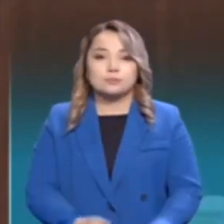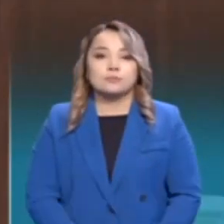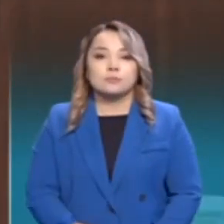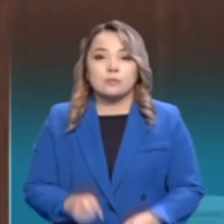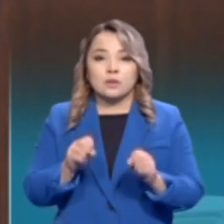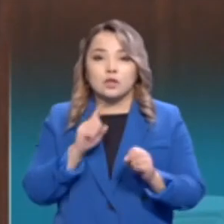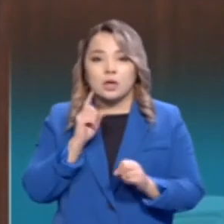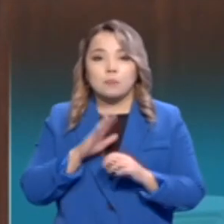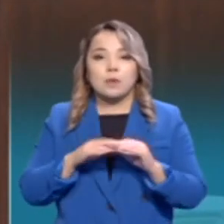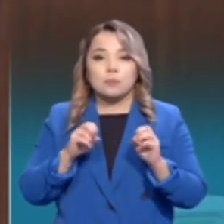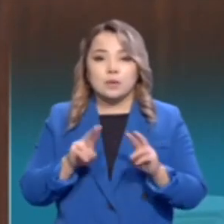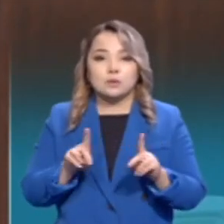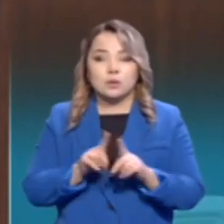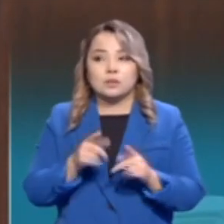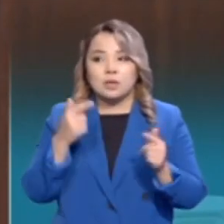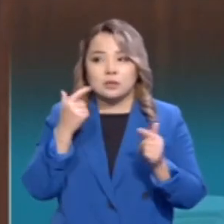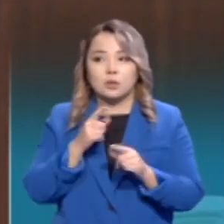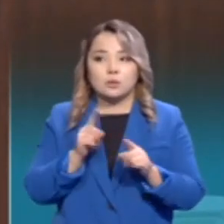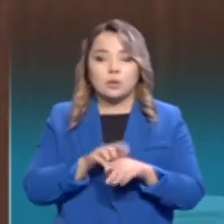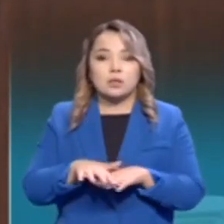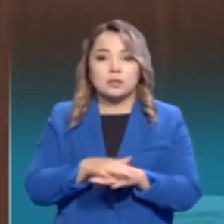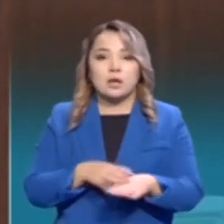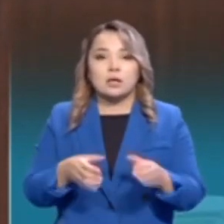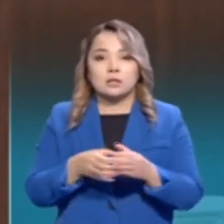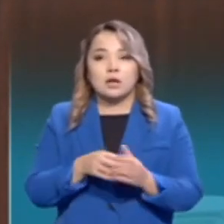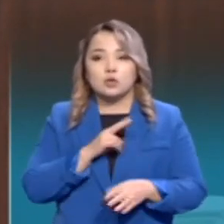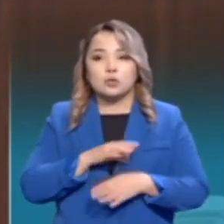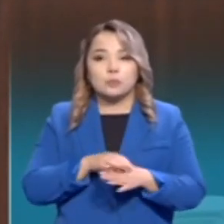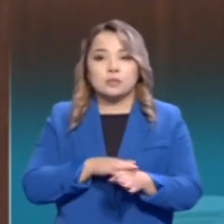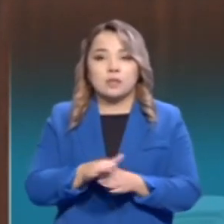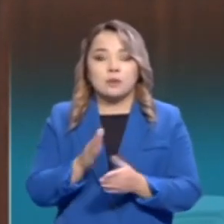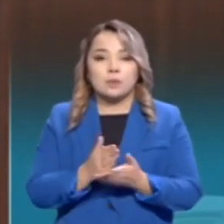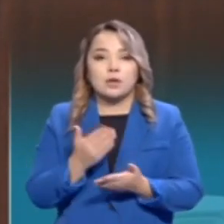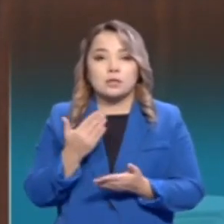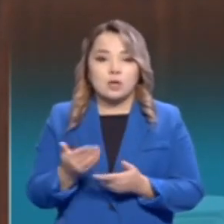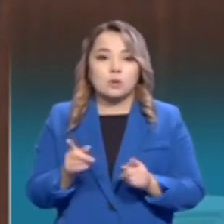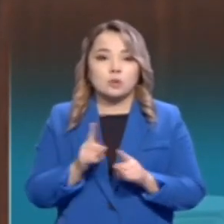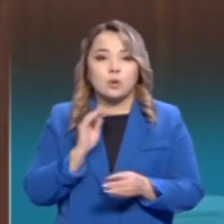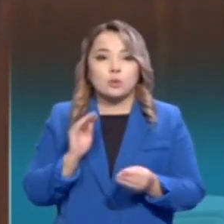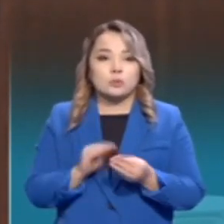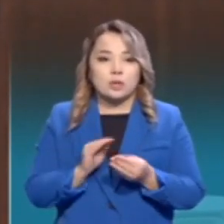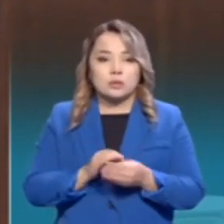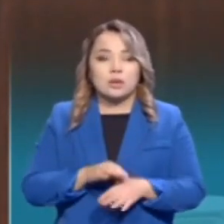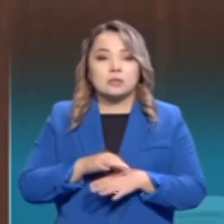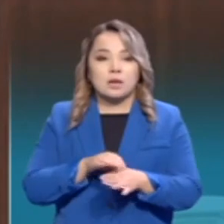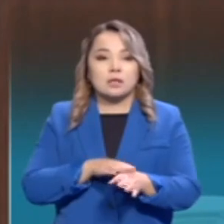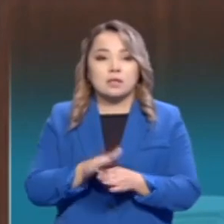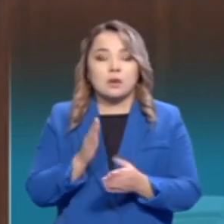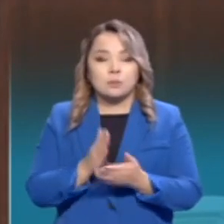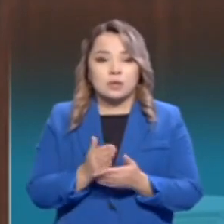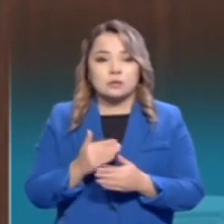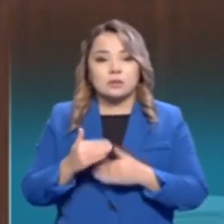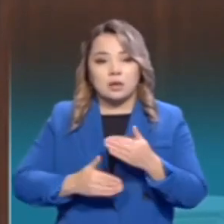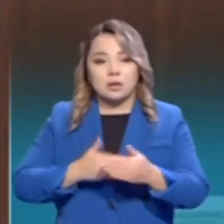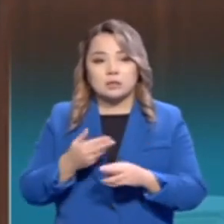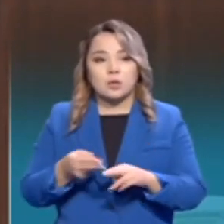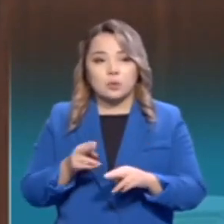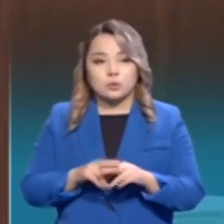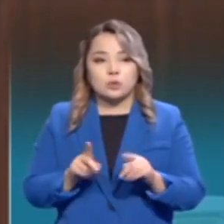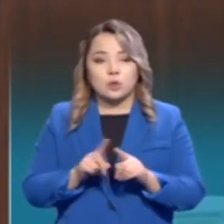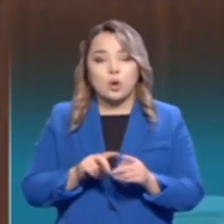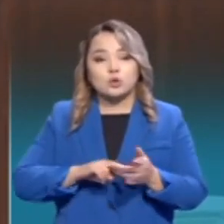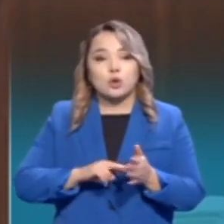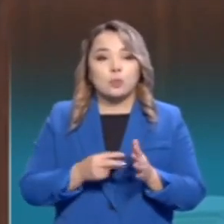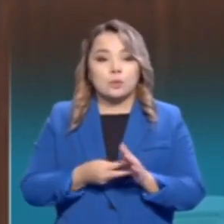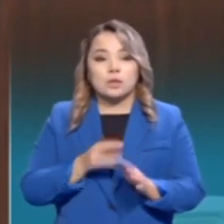мамандар ауылға келіп, біліктілігін арттыруға және жұмыс істеп, сонда тұрақтап қалуға мүдделі болуы керек.